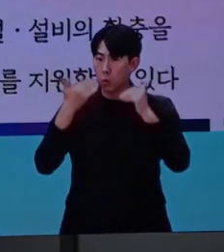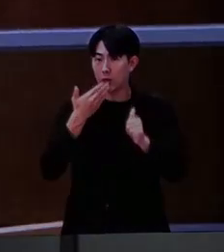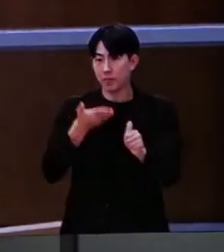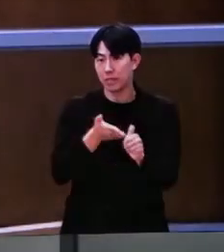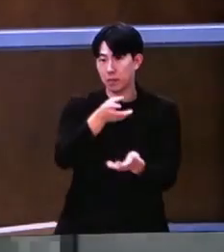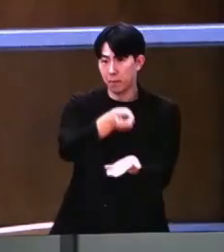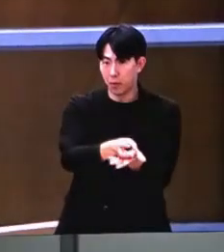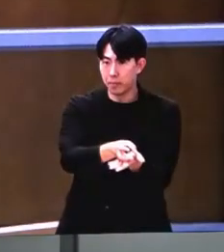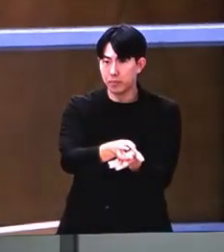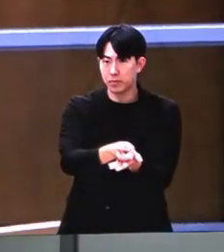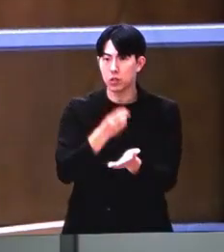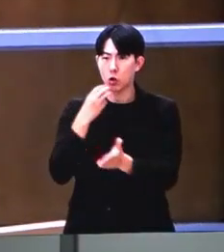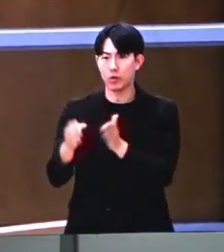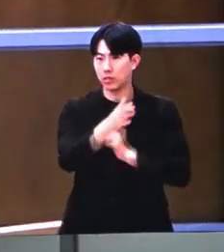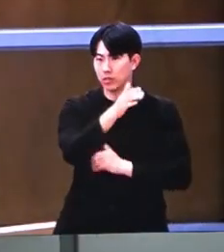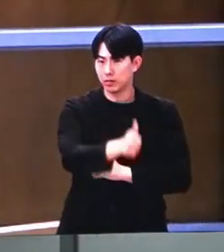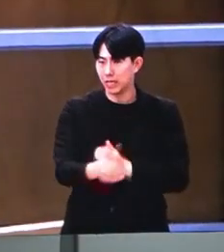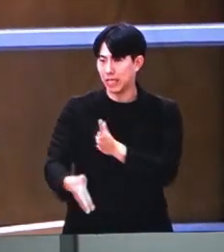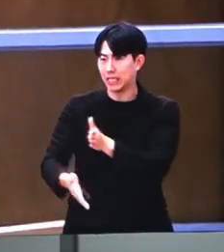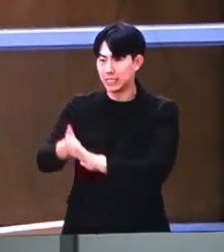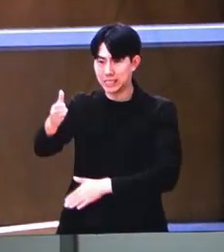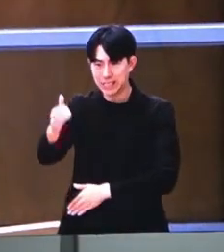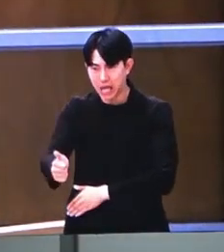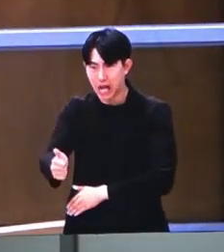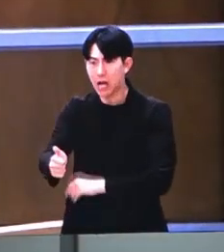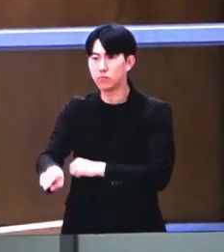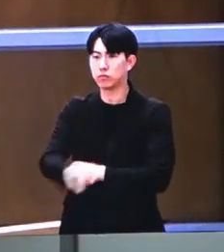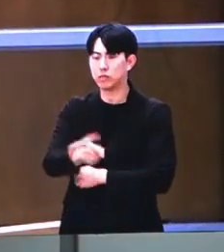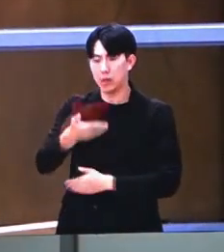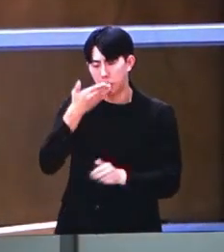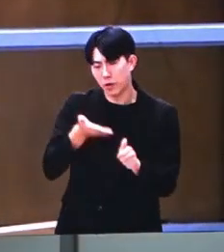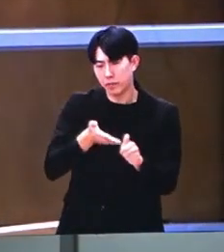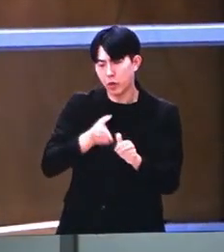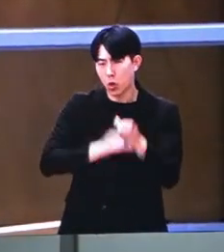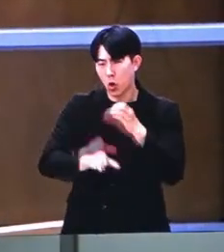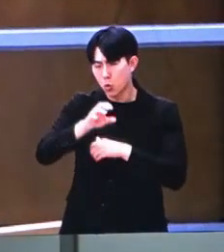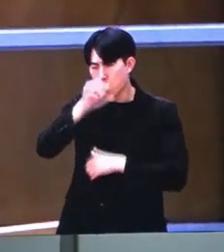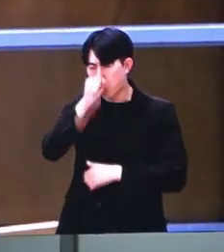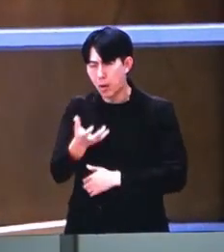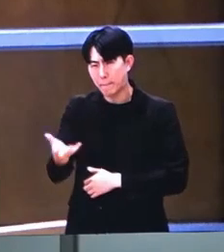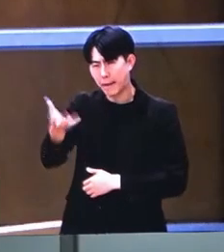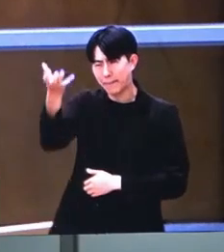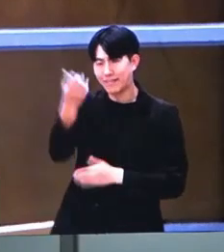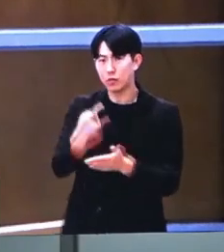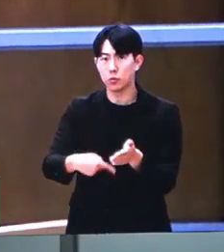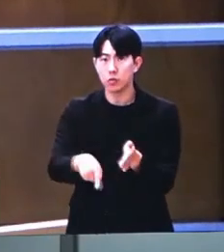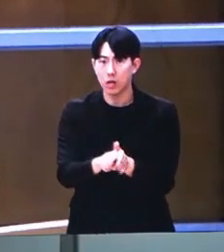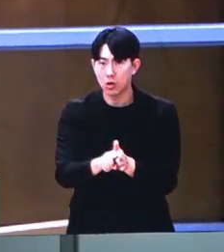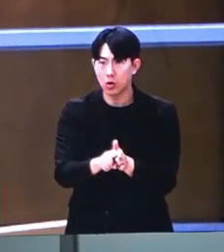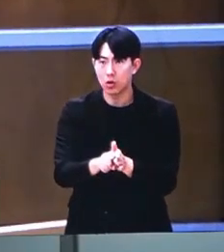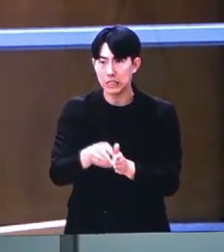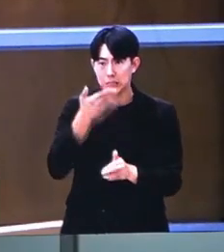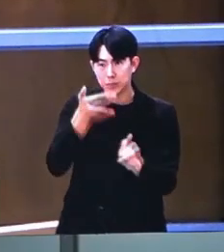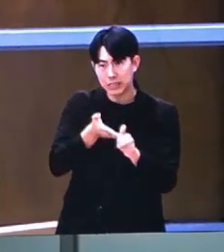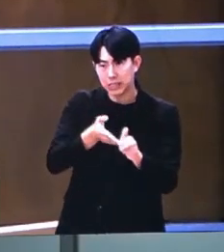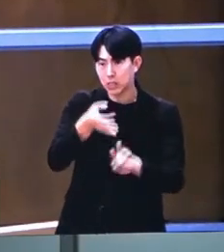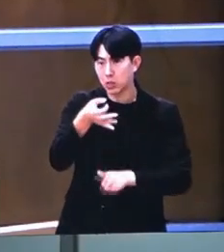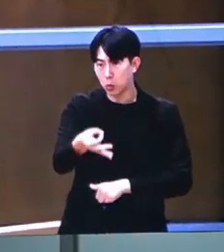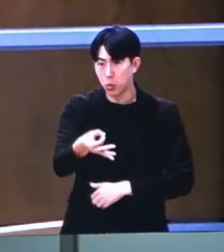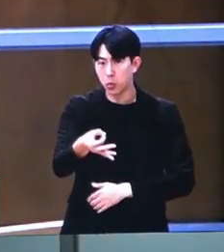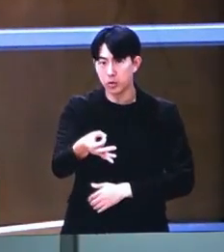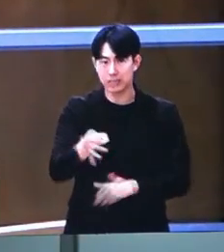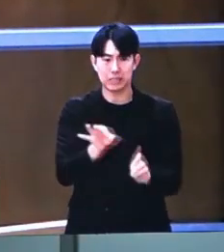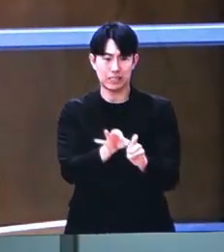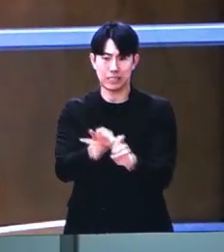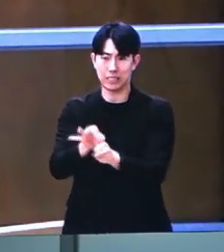학교급식법은 도지사 및 시장 군수가 급식의 질 향상과 급식시설 설비 확충을 위하여 급식에 관한 경비를 지원할 수